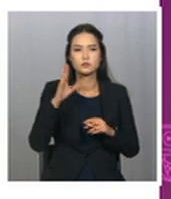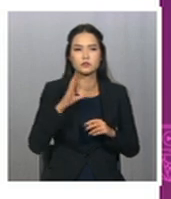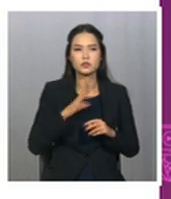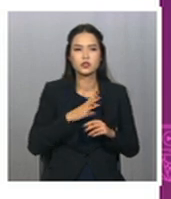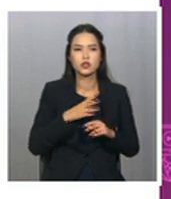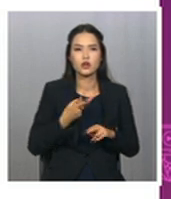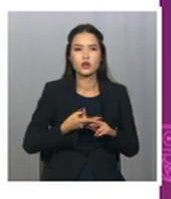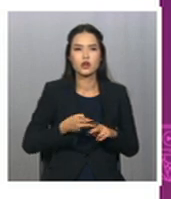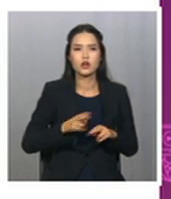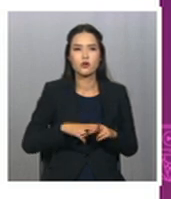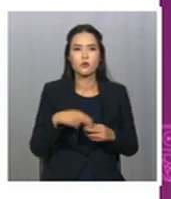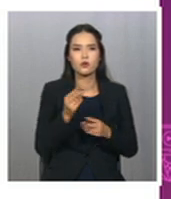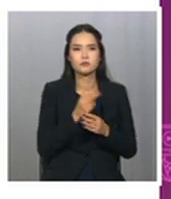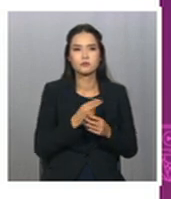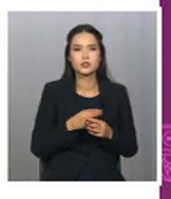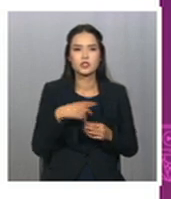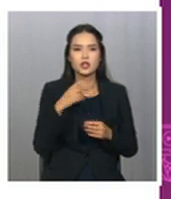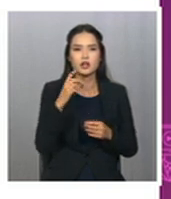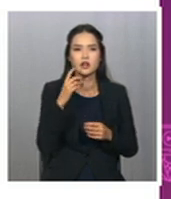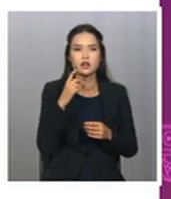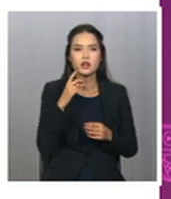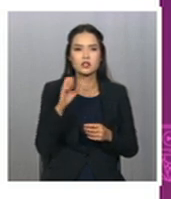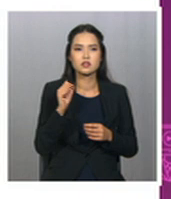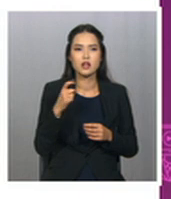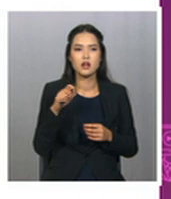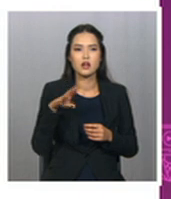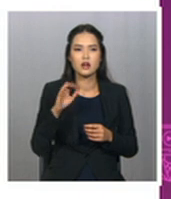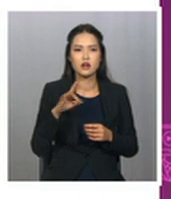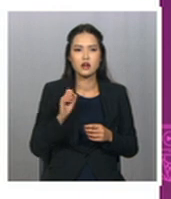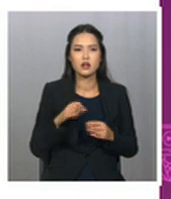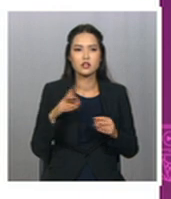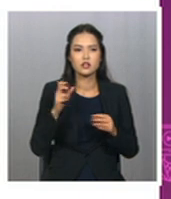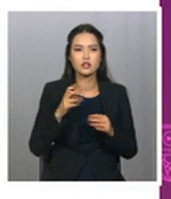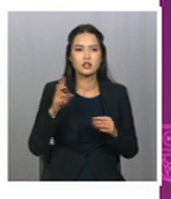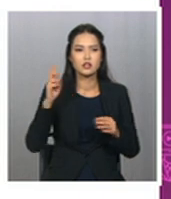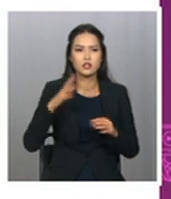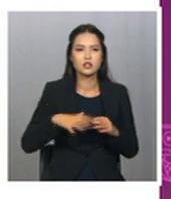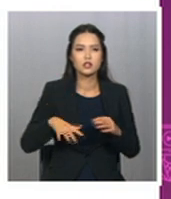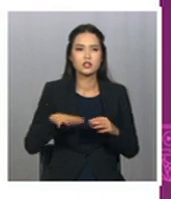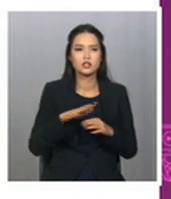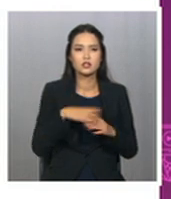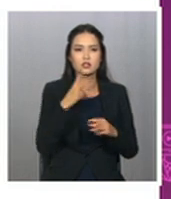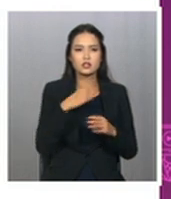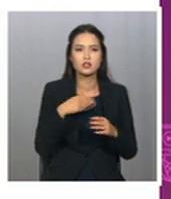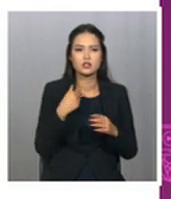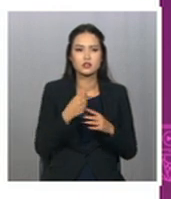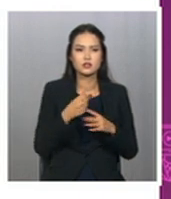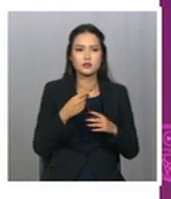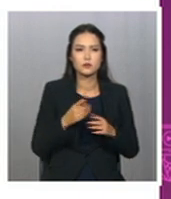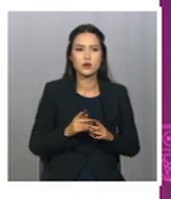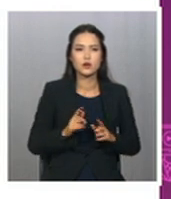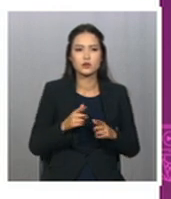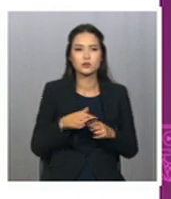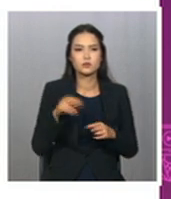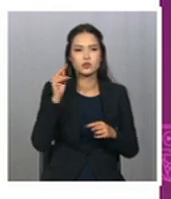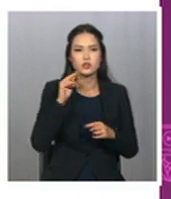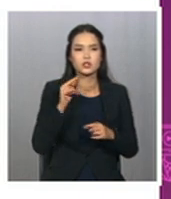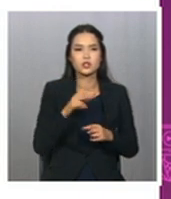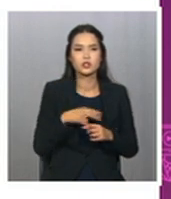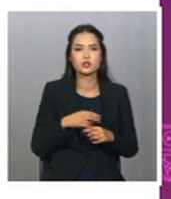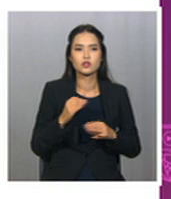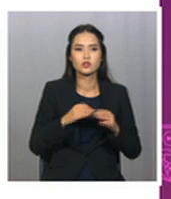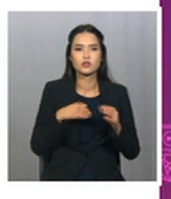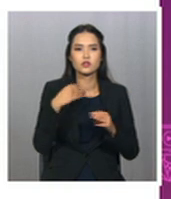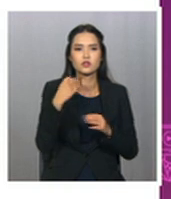жетіп үйренген. Ендігі бір сипаты, оның бейнесінен Сахарадағы елді емін-еркін билеп төстеп үйренген